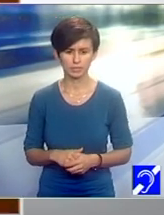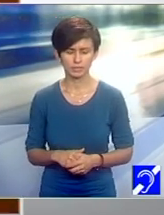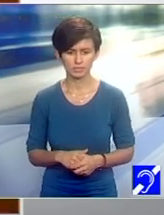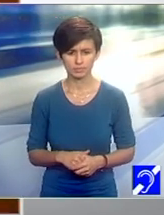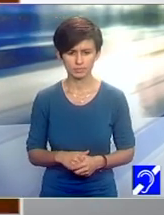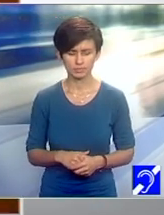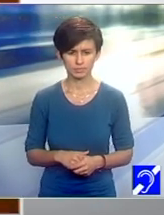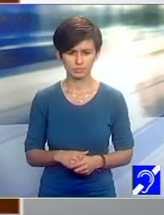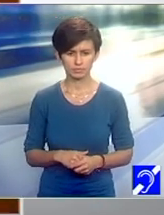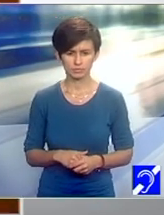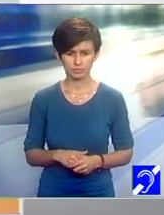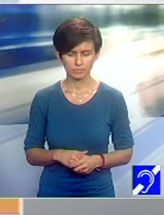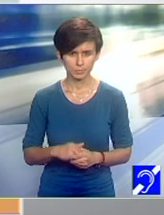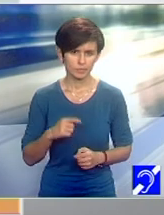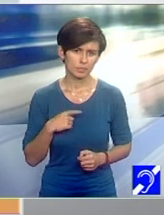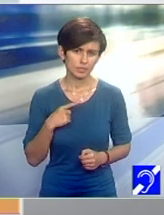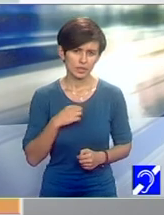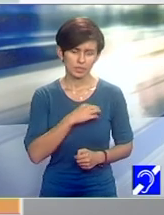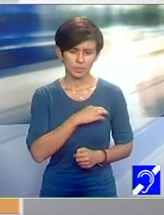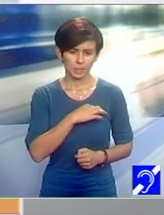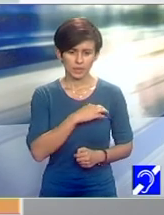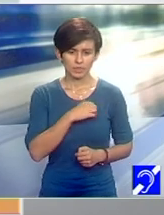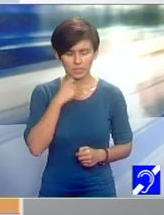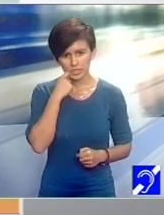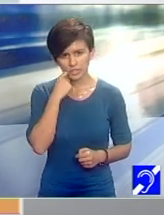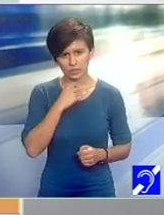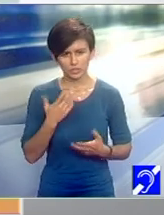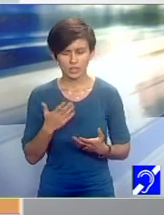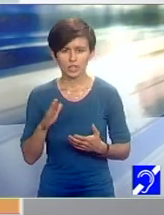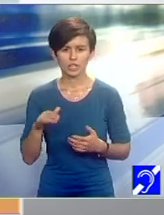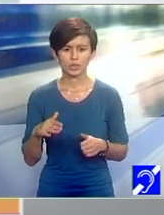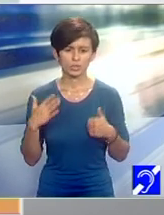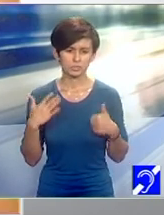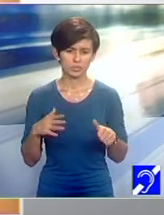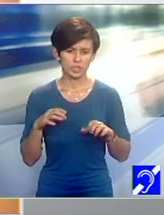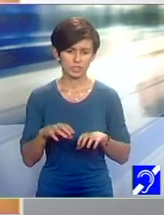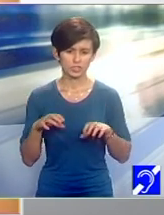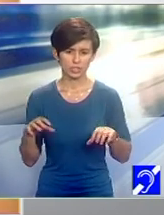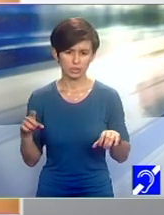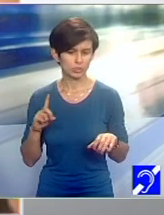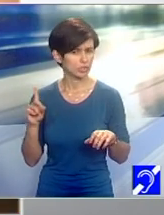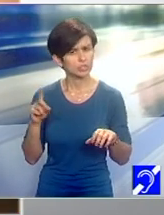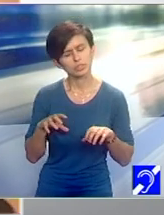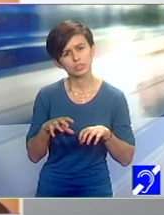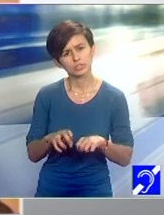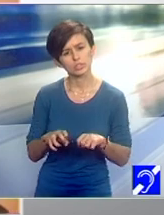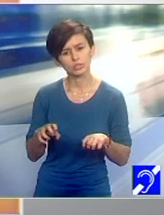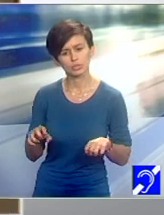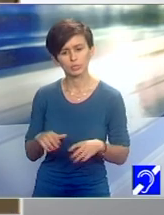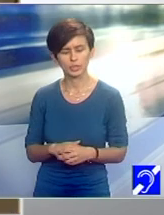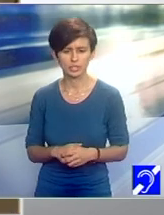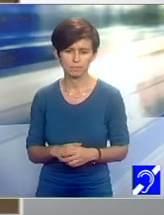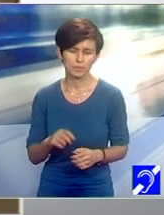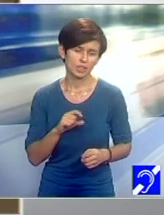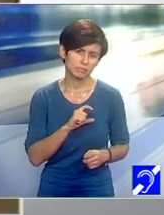Universitatea din Cluj, au câte 60 de locuri. La noi se ocupă de când de la București. Cauzele le